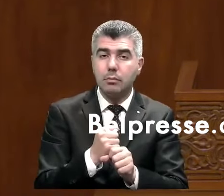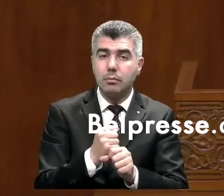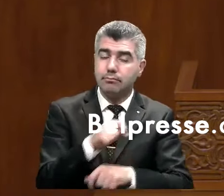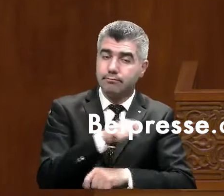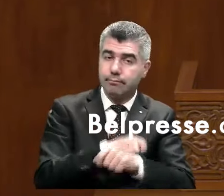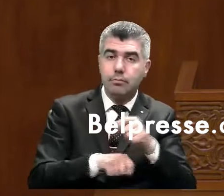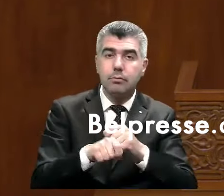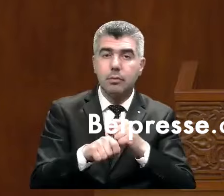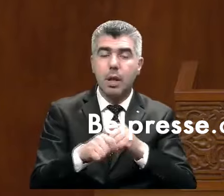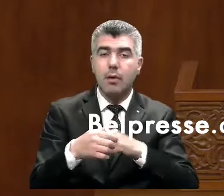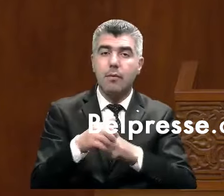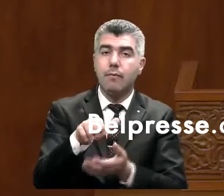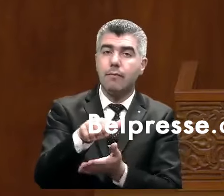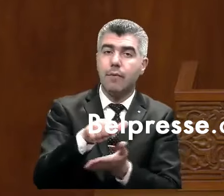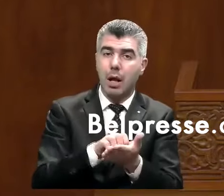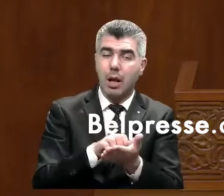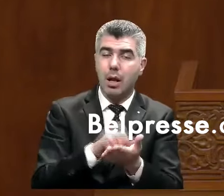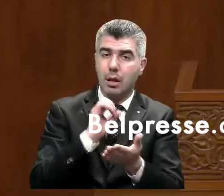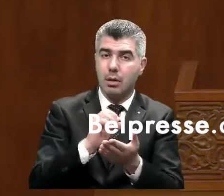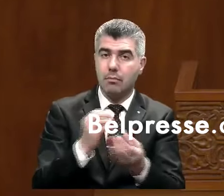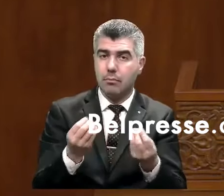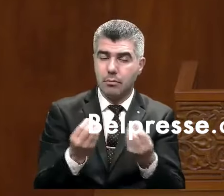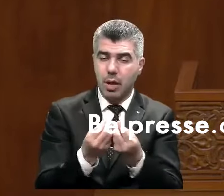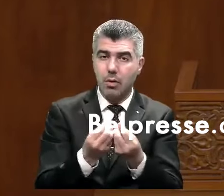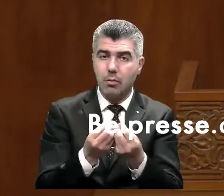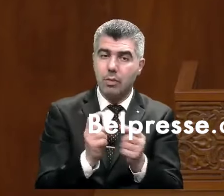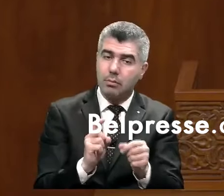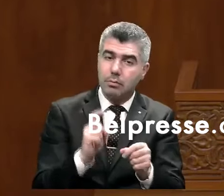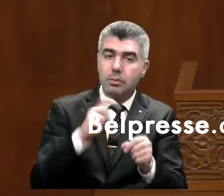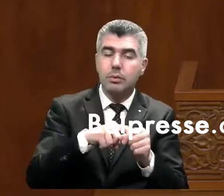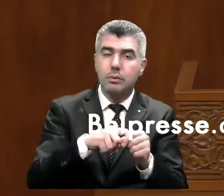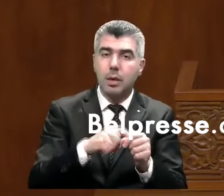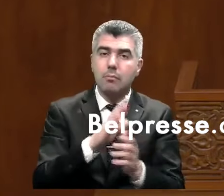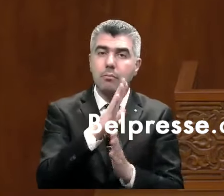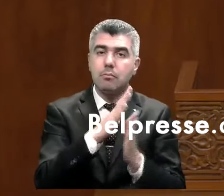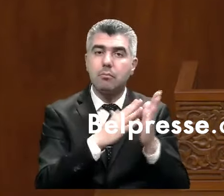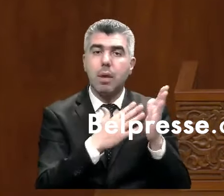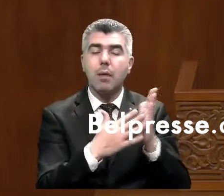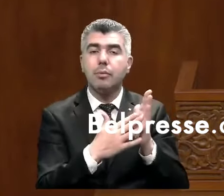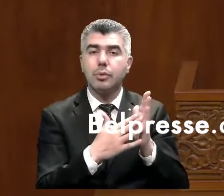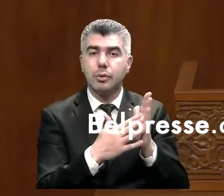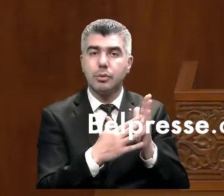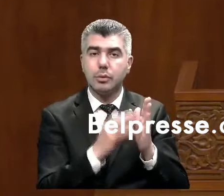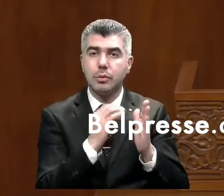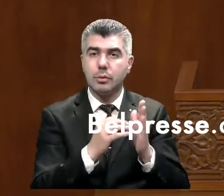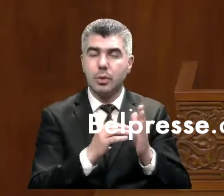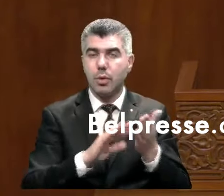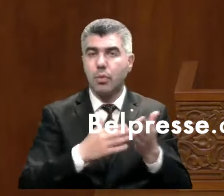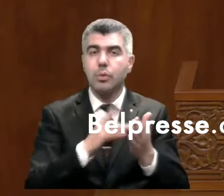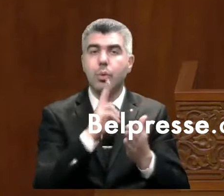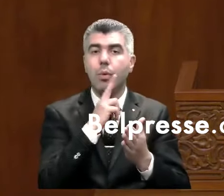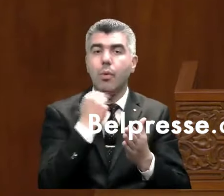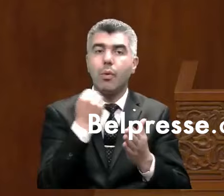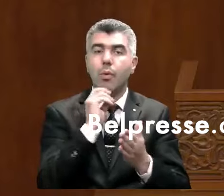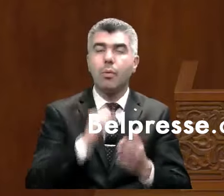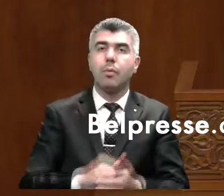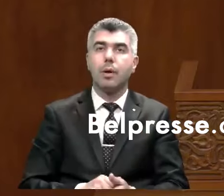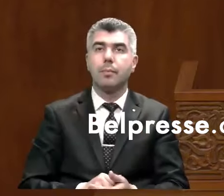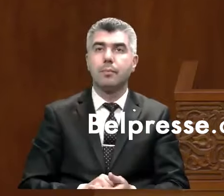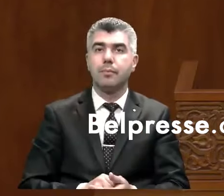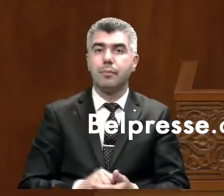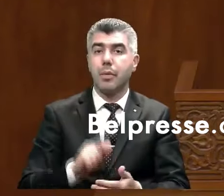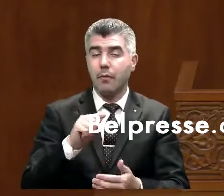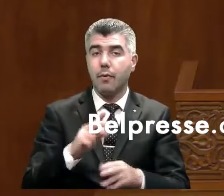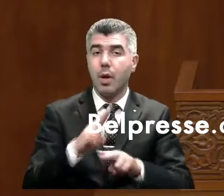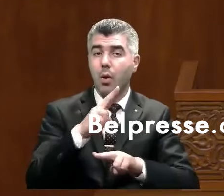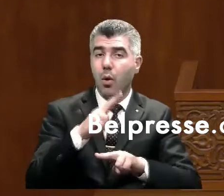وواحد الانخراط ديالهم في البرامج ديال الاولويات اللي جات بها الحكومه وخصوصا فيما يخص